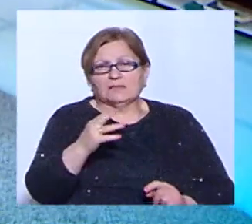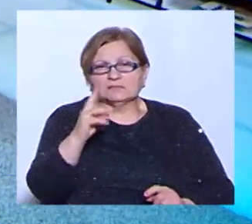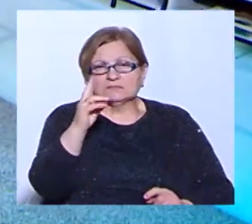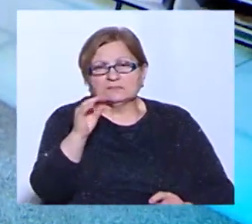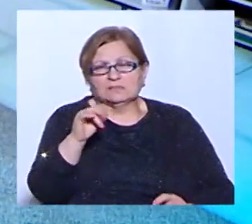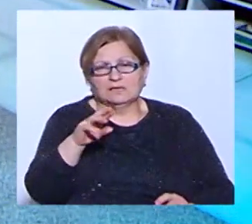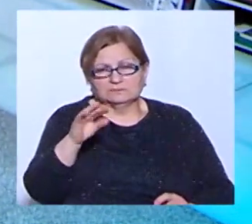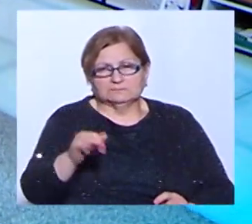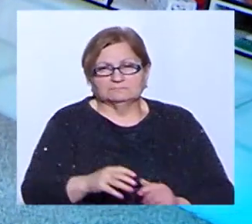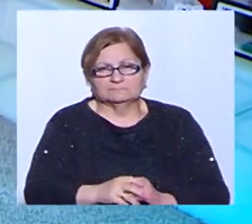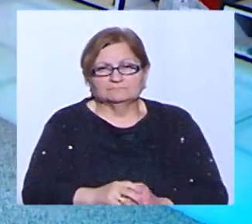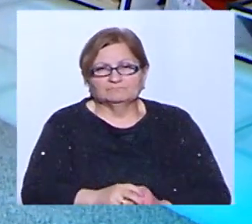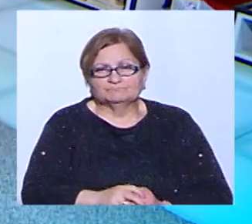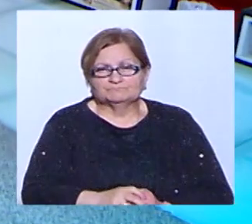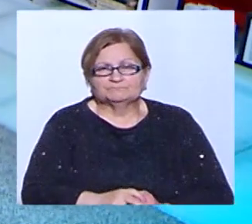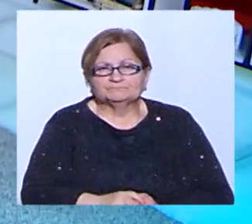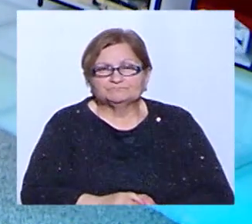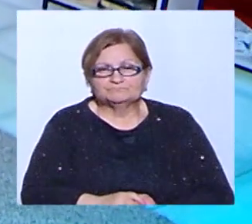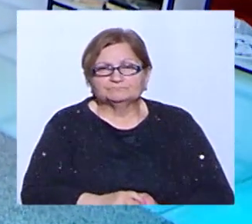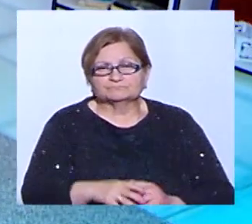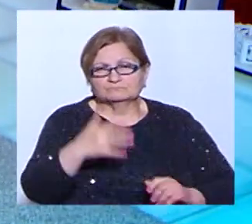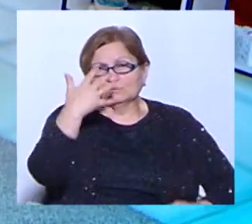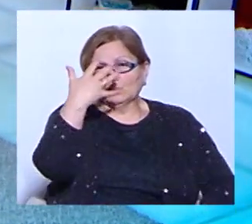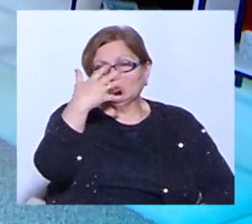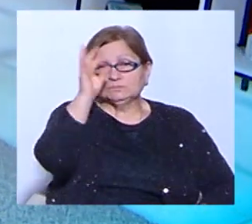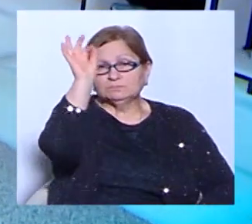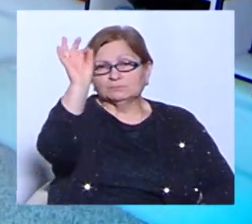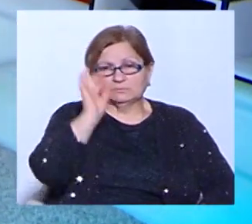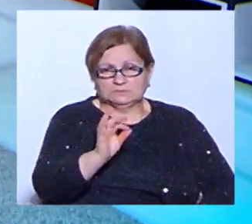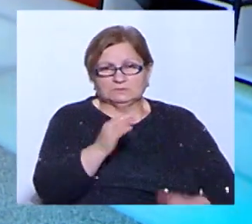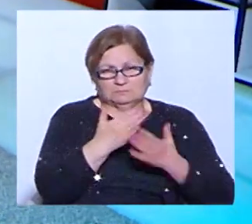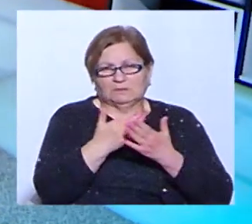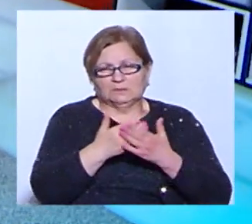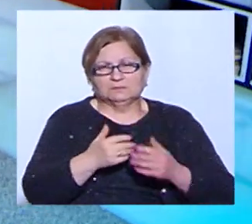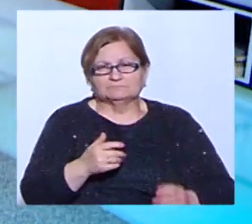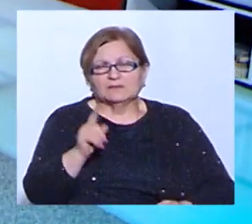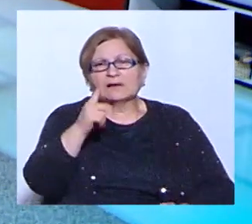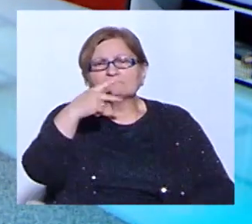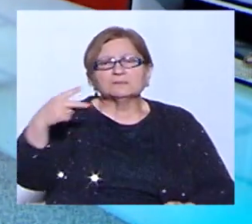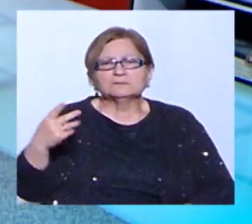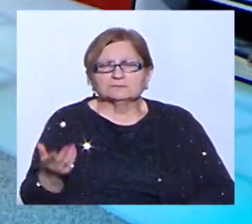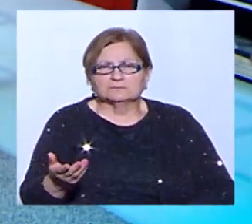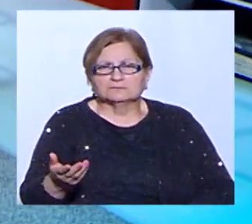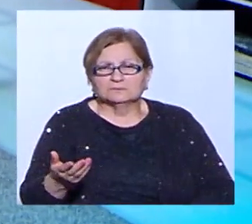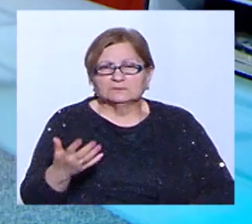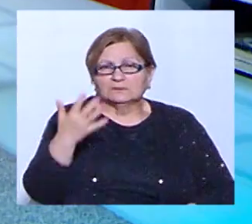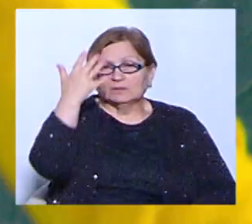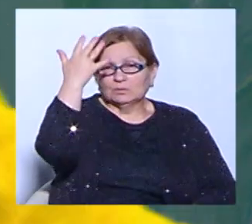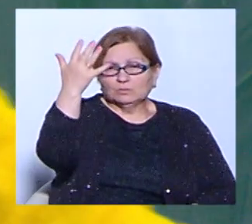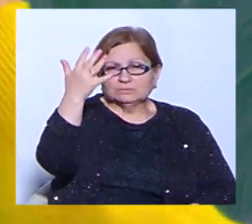ჯერ წილადის, ხოლო 10 წილადის სახით. 5% იქნება რა?